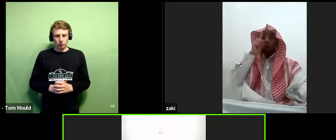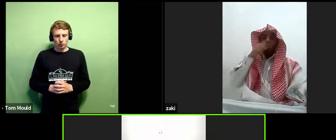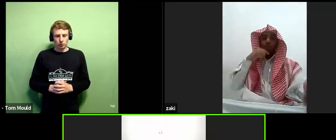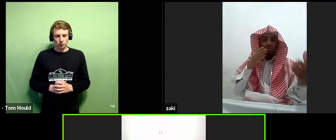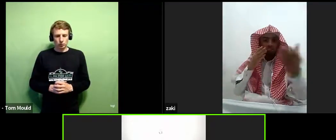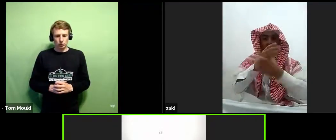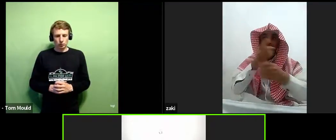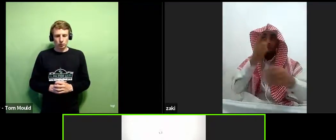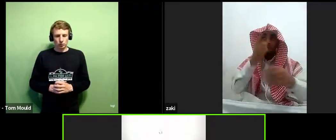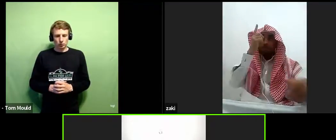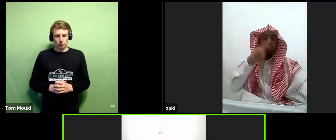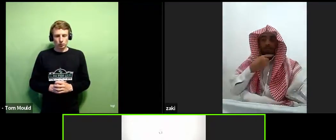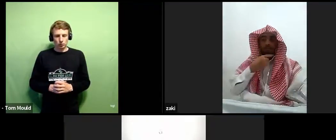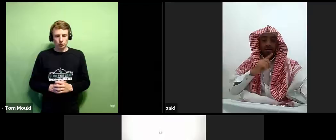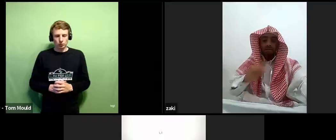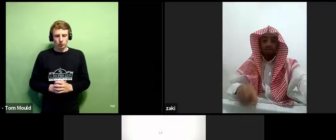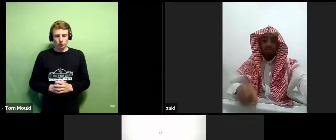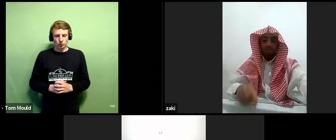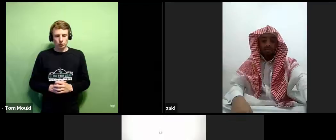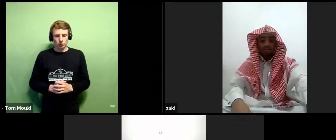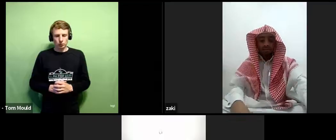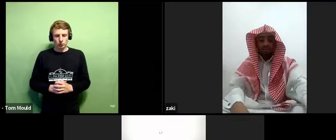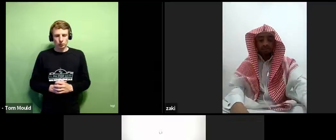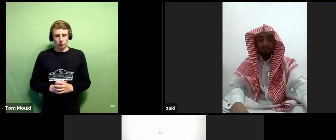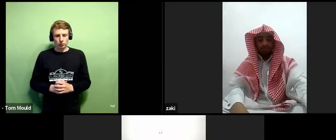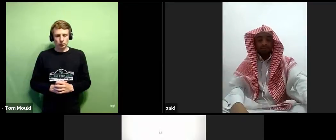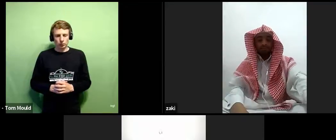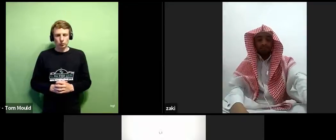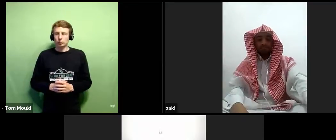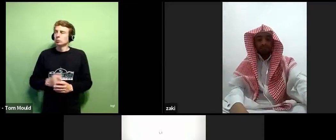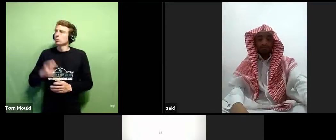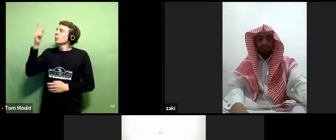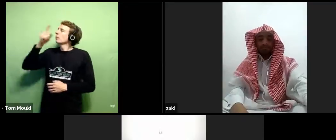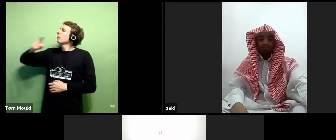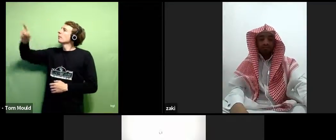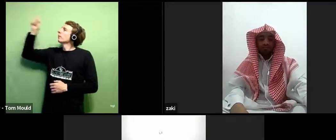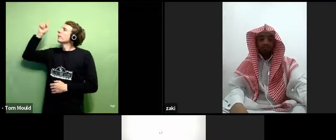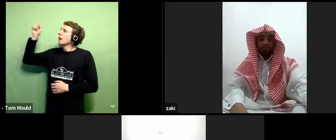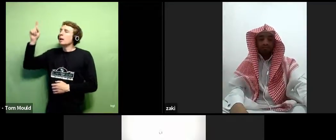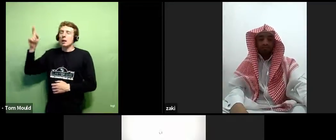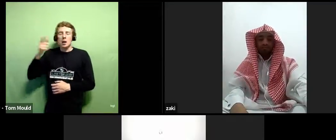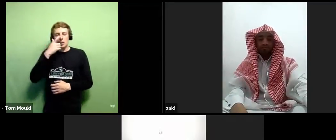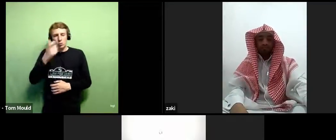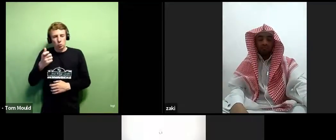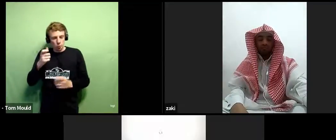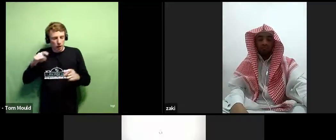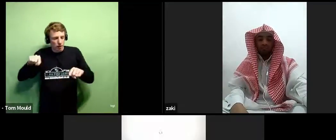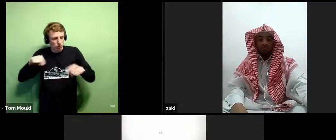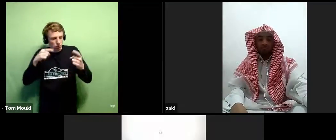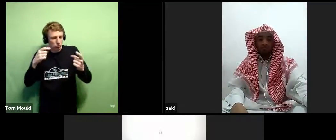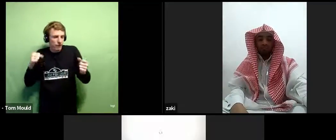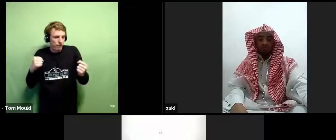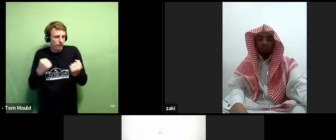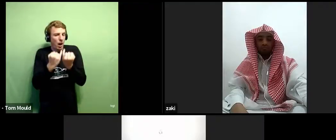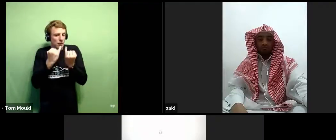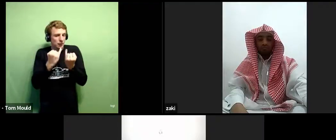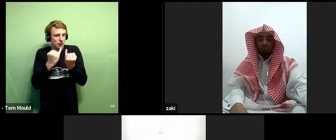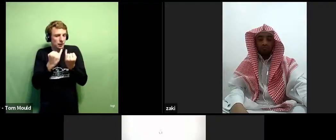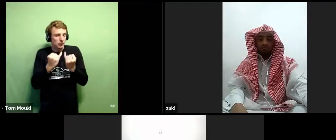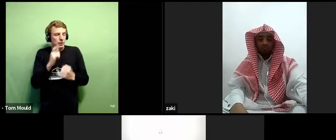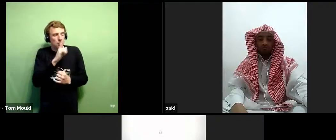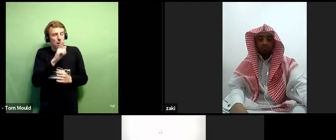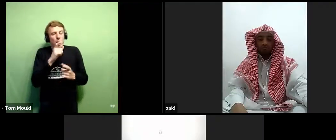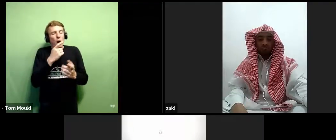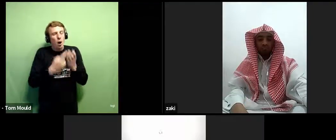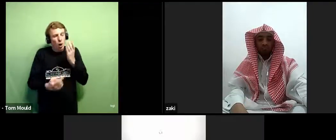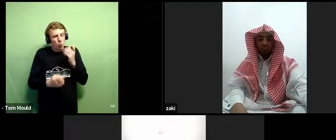المعتدين. And fight in the way of Allah those who fight you, but transgress not the limits. Truly